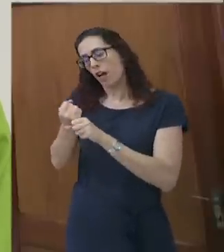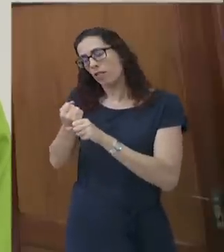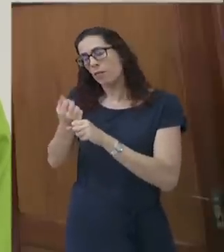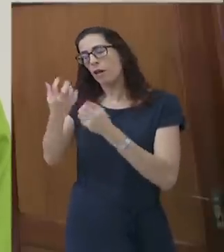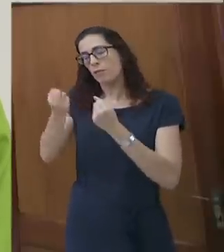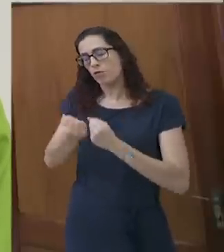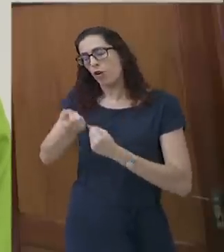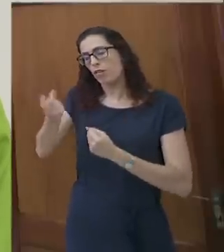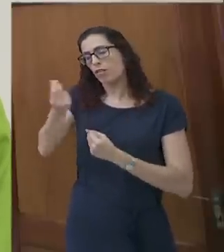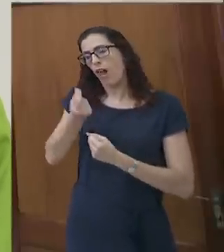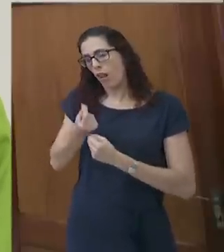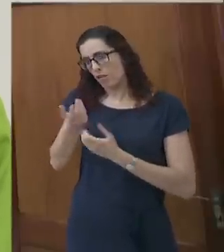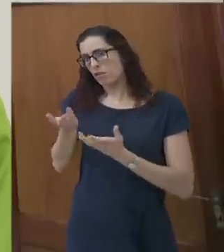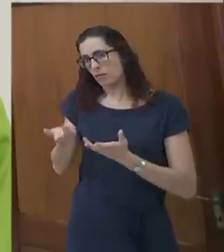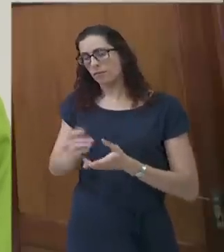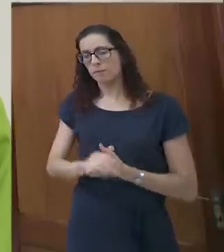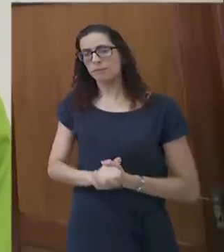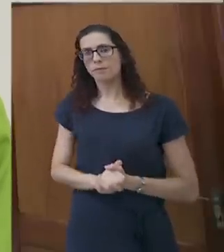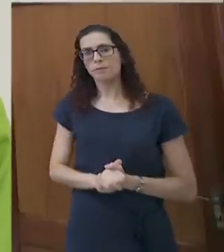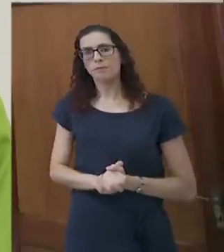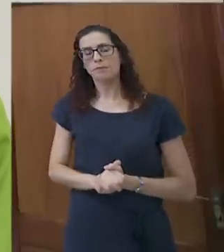ħaqqu ħlasu.